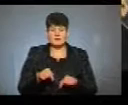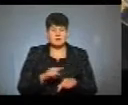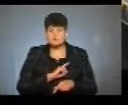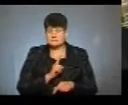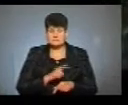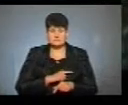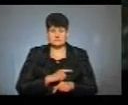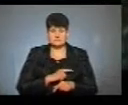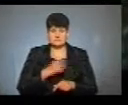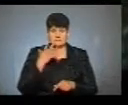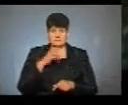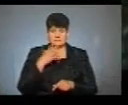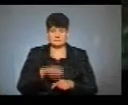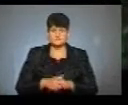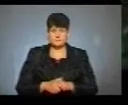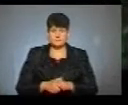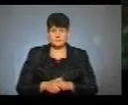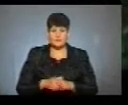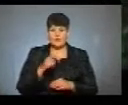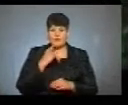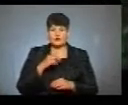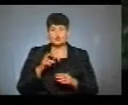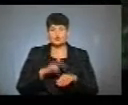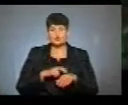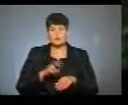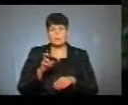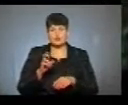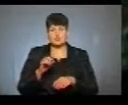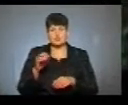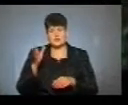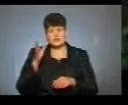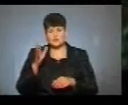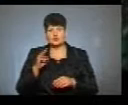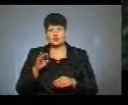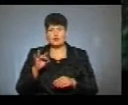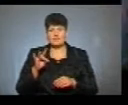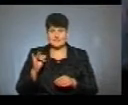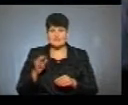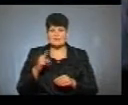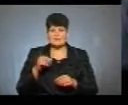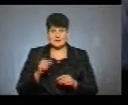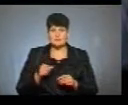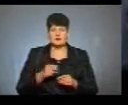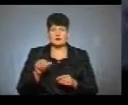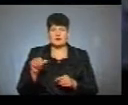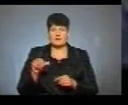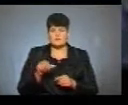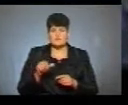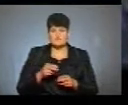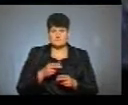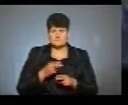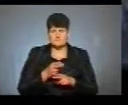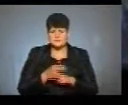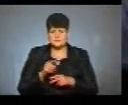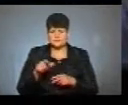велика температура. За словами доктора біологічних наук Василя Грубінка, торф'яний дим шкідливий для здоров'я людей, а тліти торф